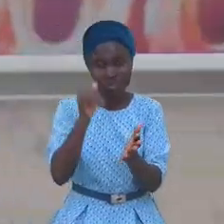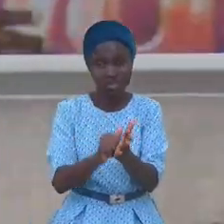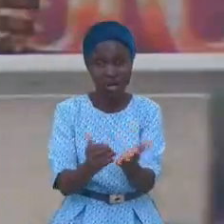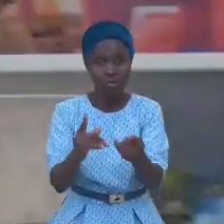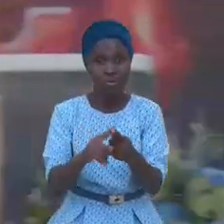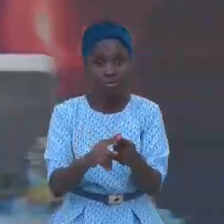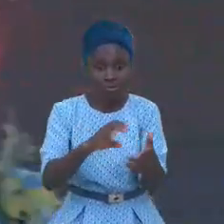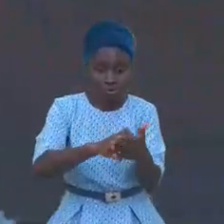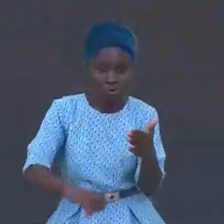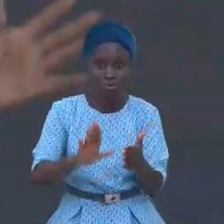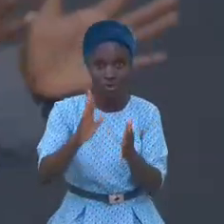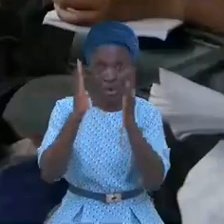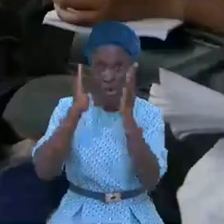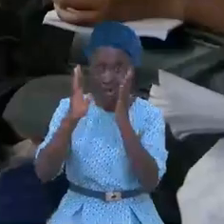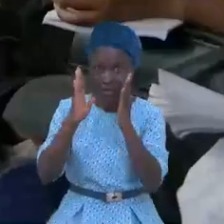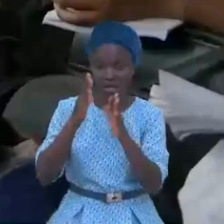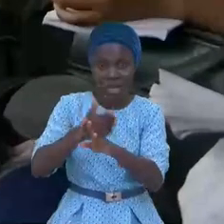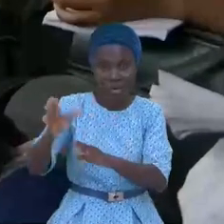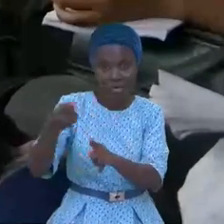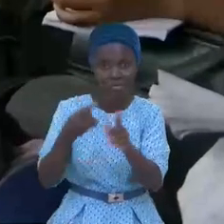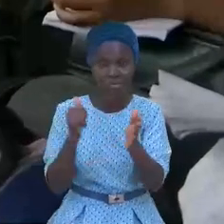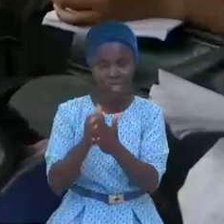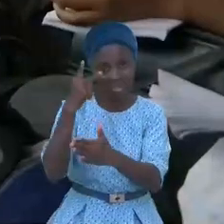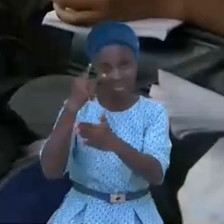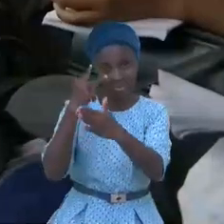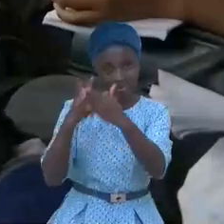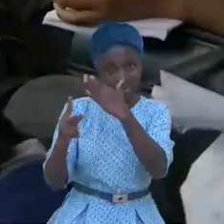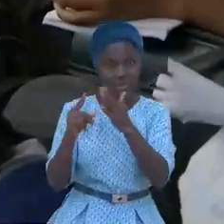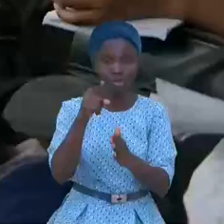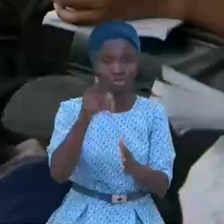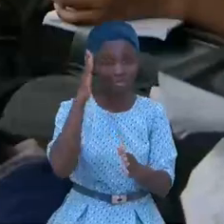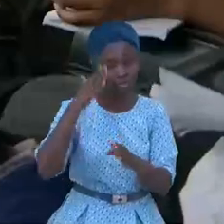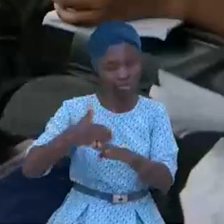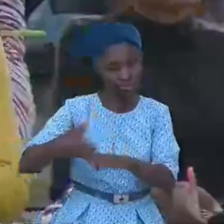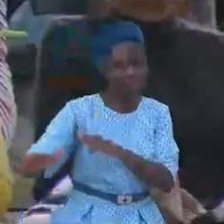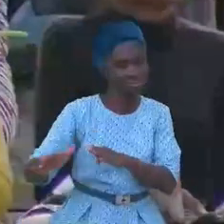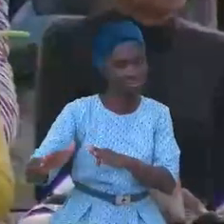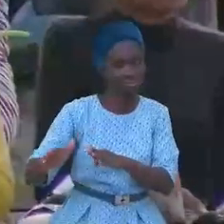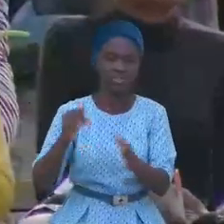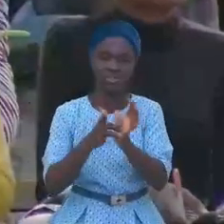ton attention de cette vision, tu dois le chasser.